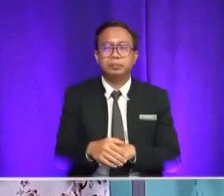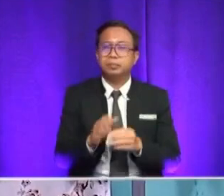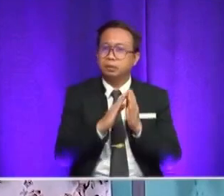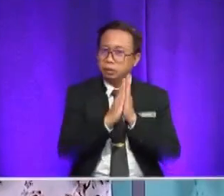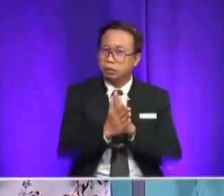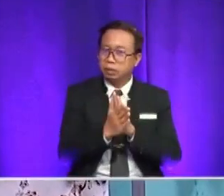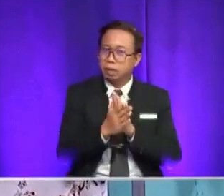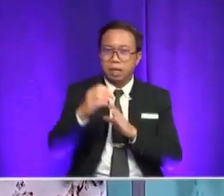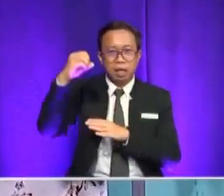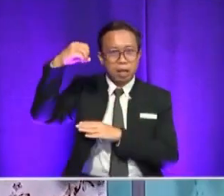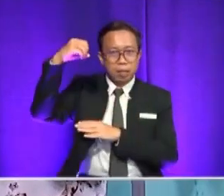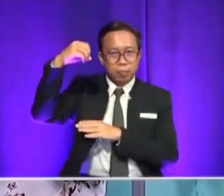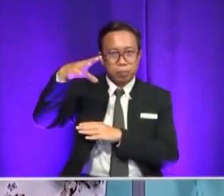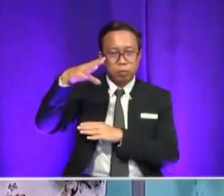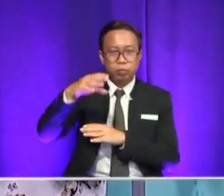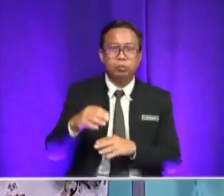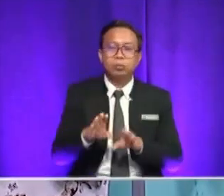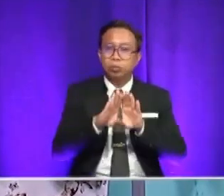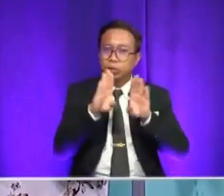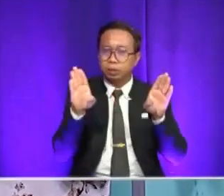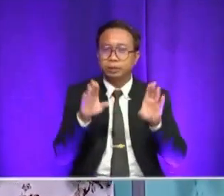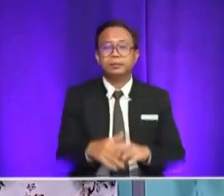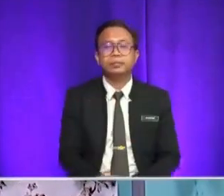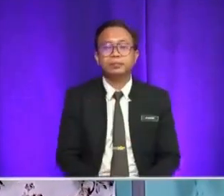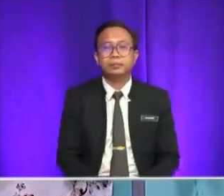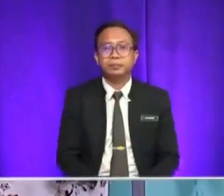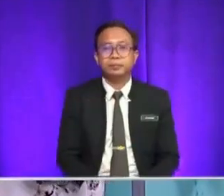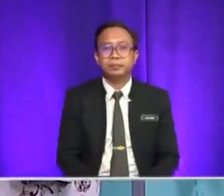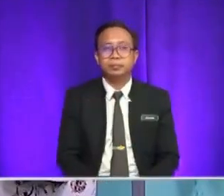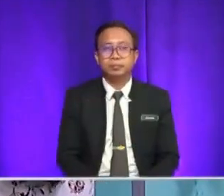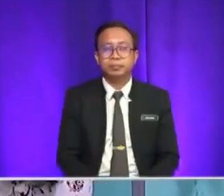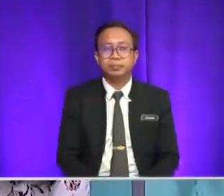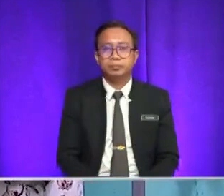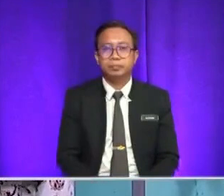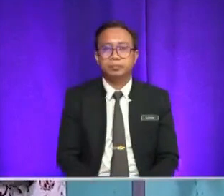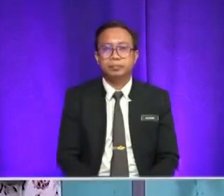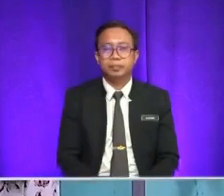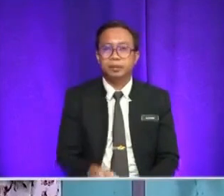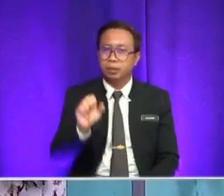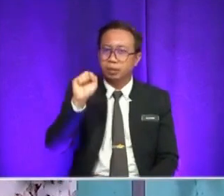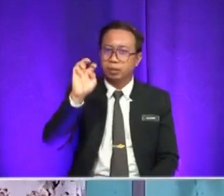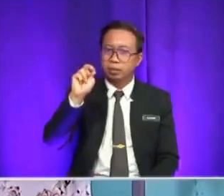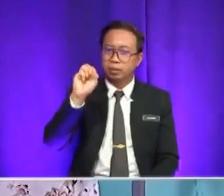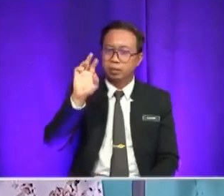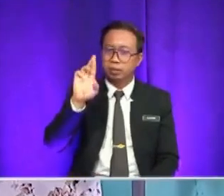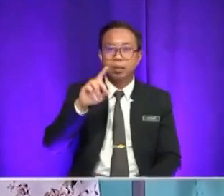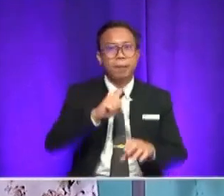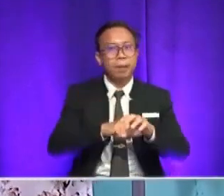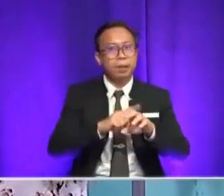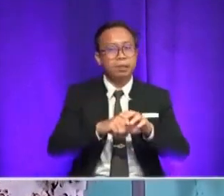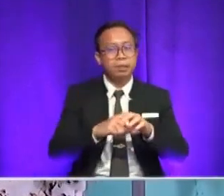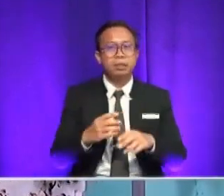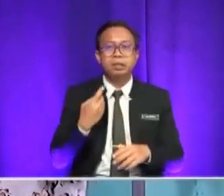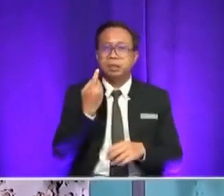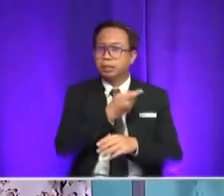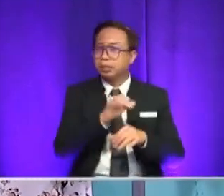jadi lampu tu akan menyala. Okey. Okey, sensor pemasa pun samalah. Maksudnya kalau kita nak